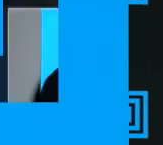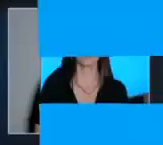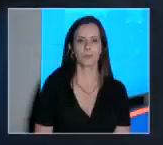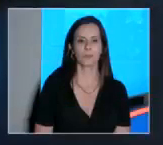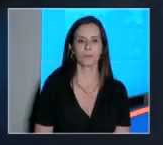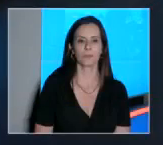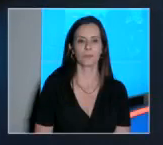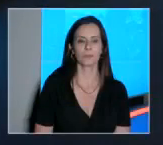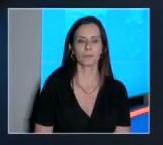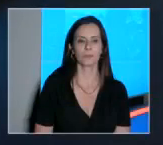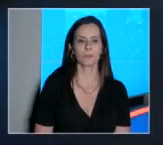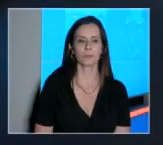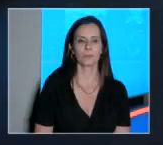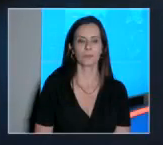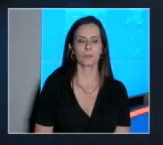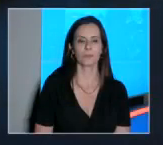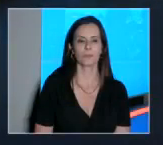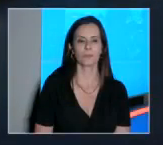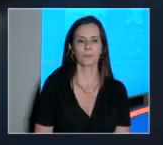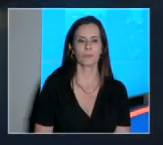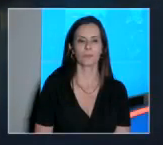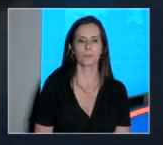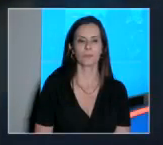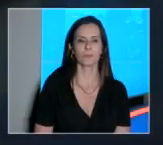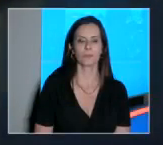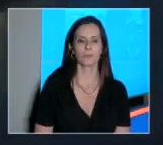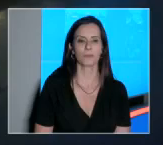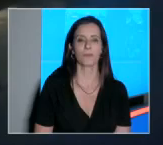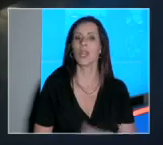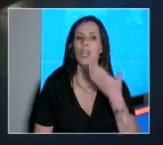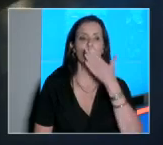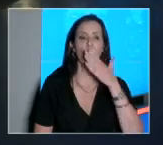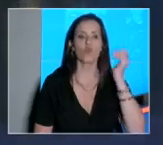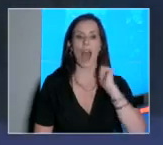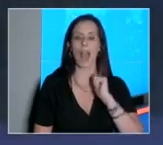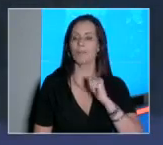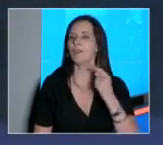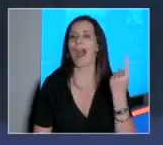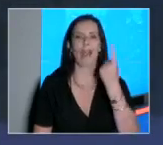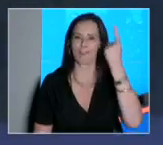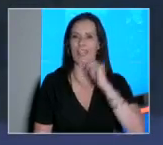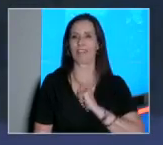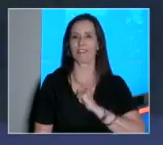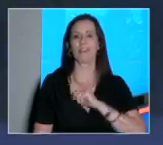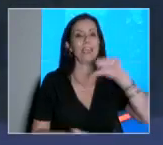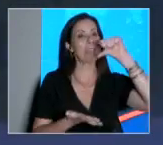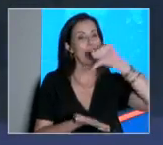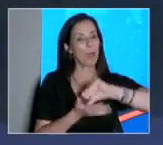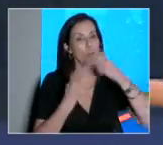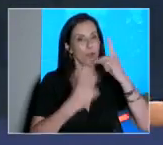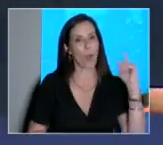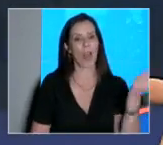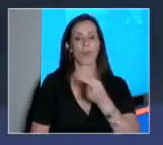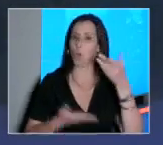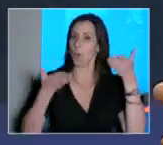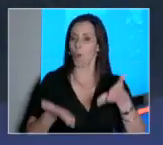ירושלים, האחת ויחידה, עיר הבירה של כולנו,